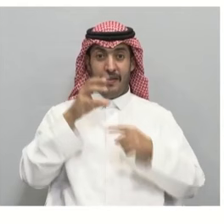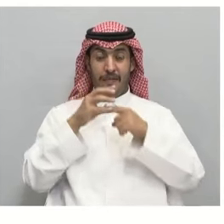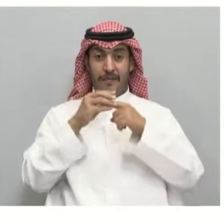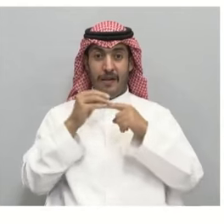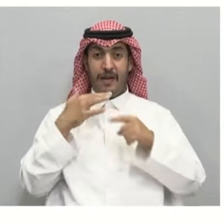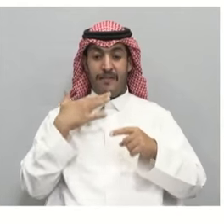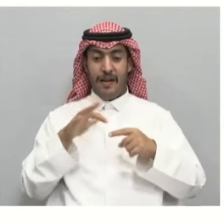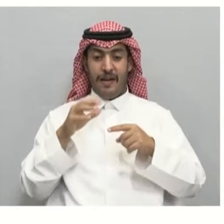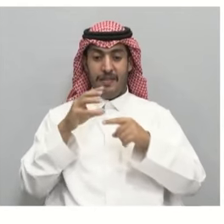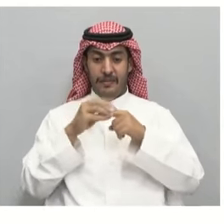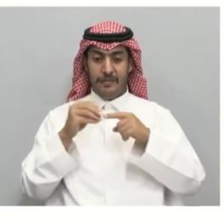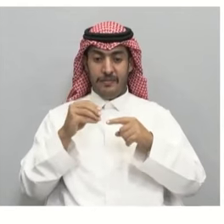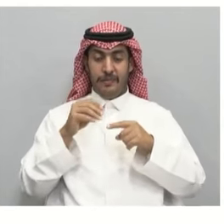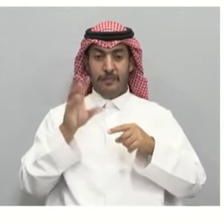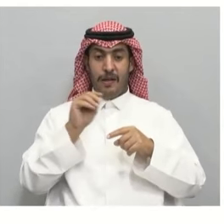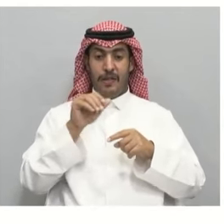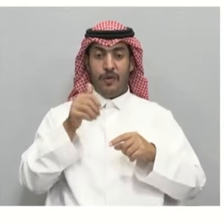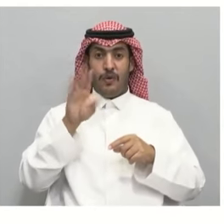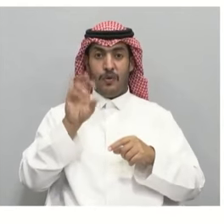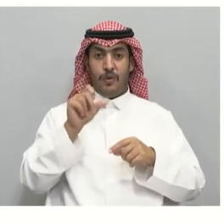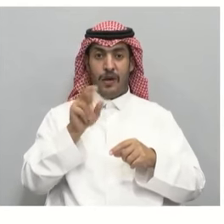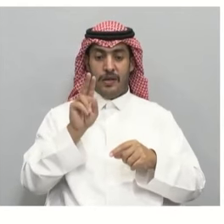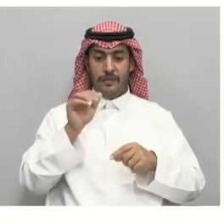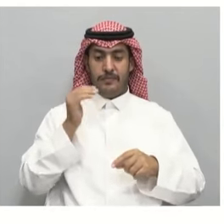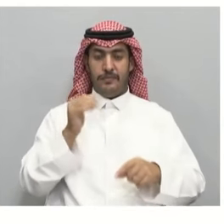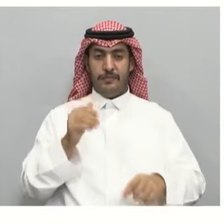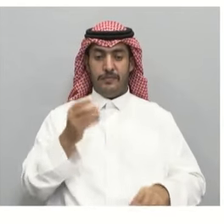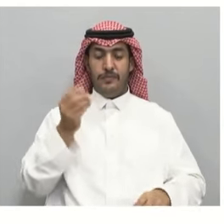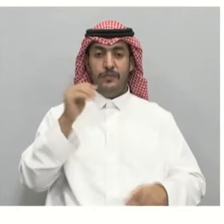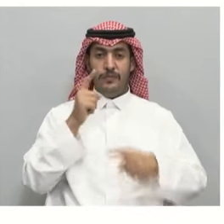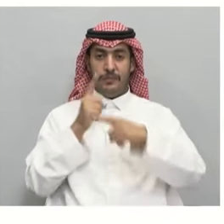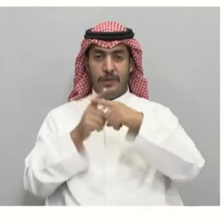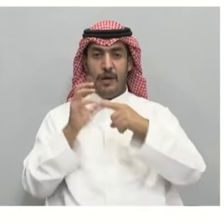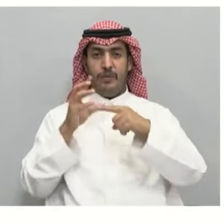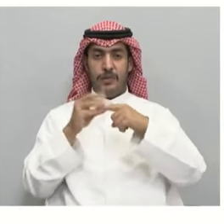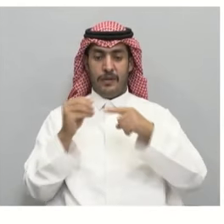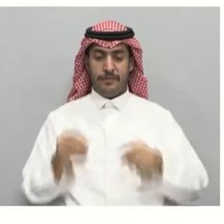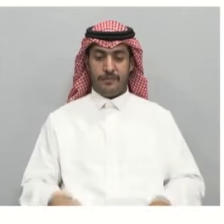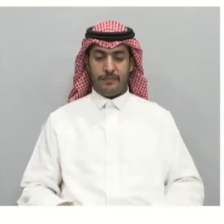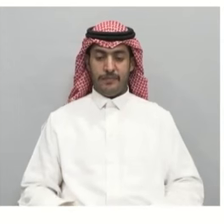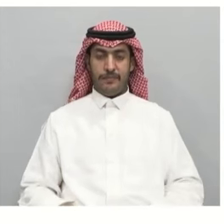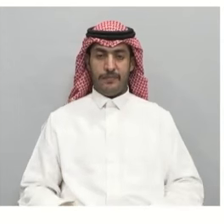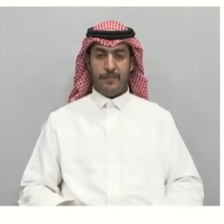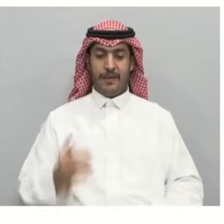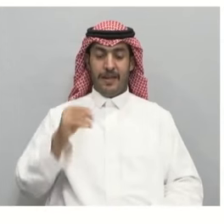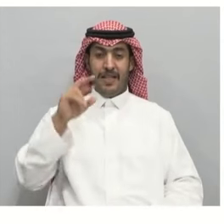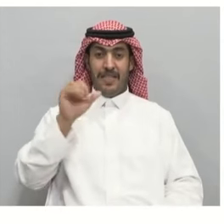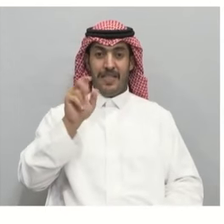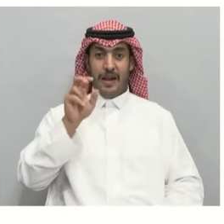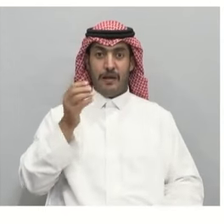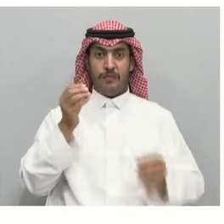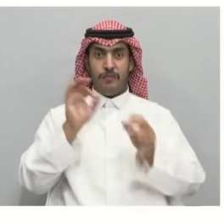بعض الالكترونات او اكتسبت بعض الالكترونات تكتسب شحنه موجبه او سالبه فاذا اصبحت الذره